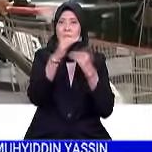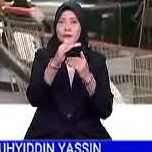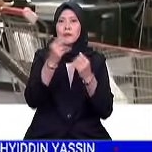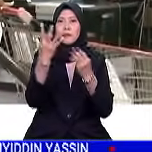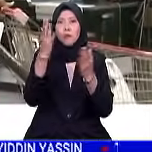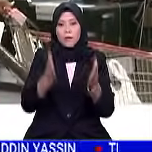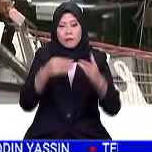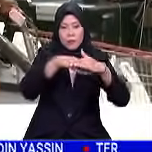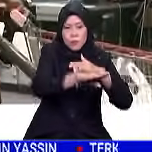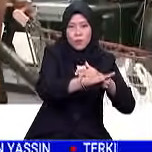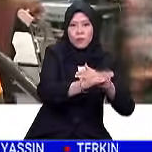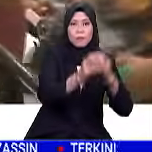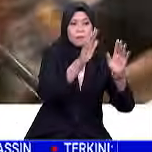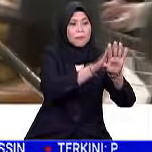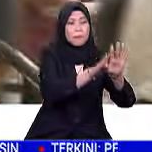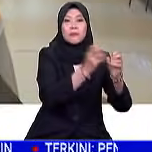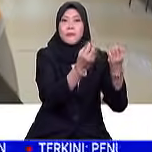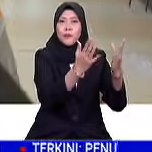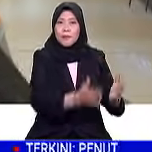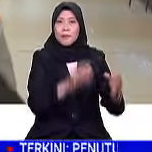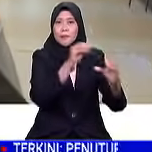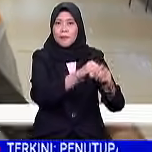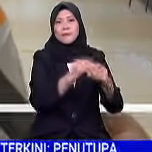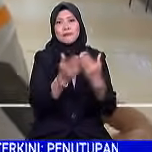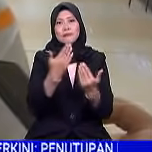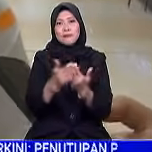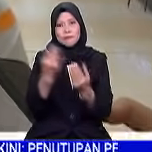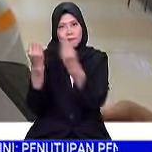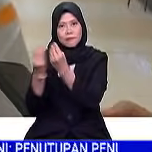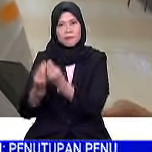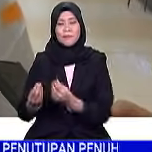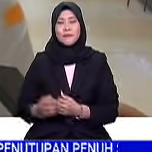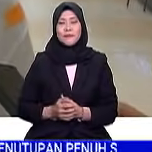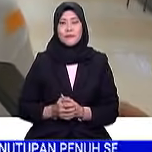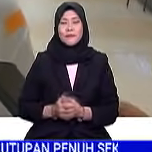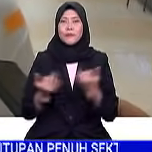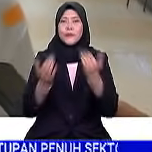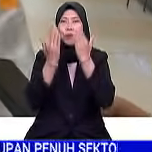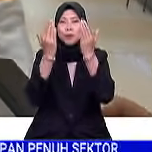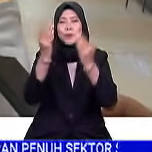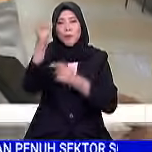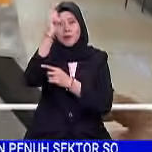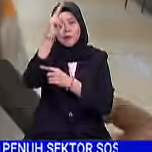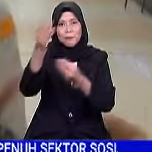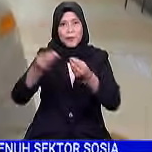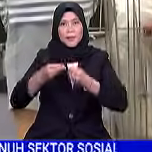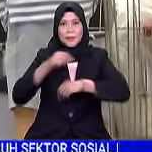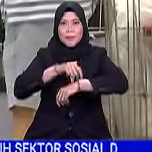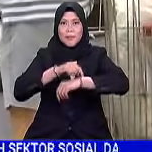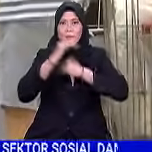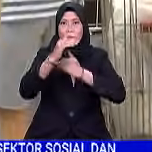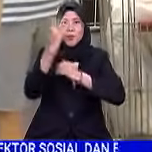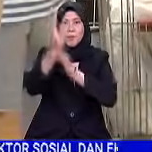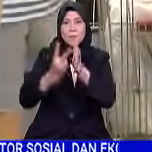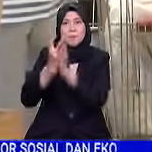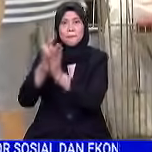yang masuk, berapa lama orang kat dalam. Macam tu lah. So saya bersyukur sebab kerajaan masih beri kita tempoh 2 jam untuk